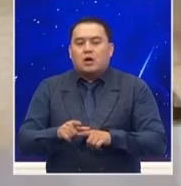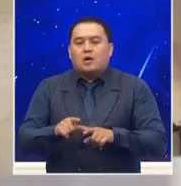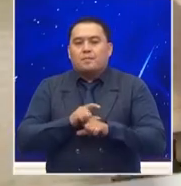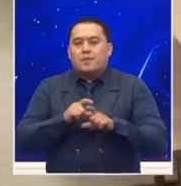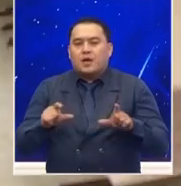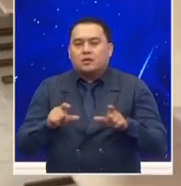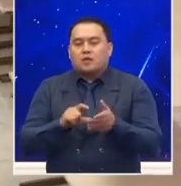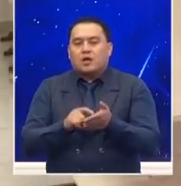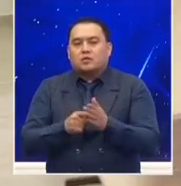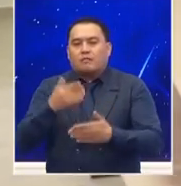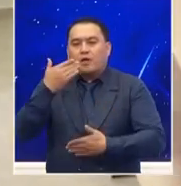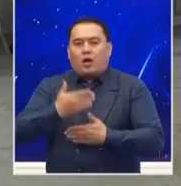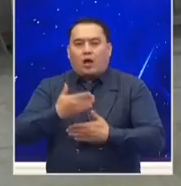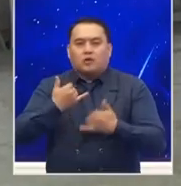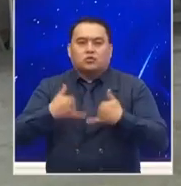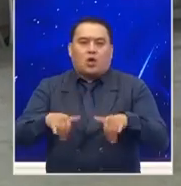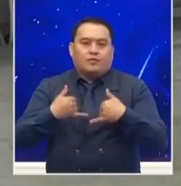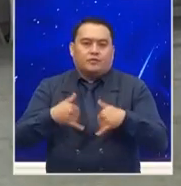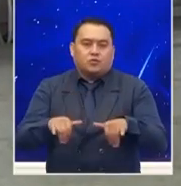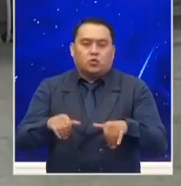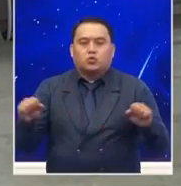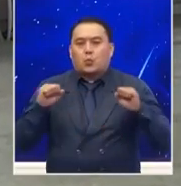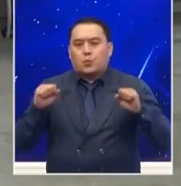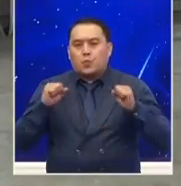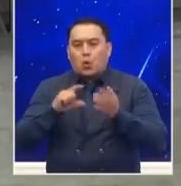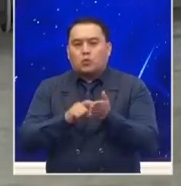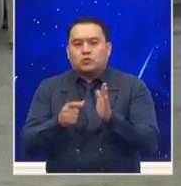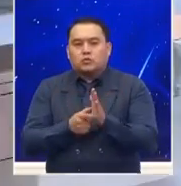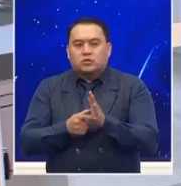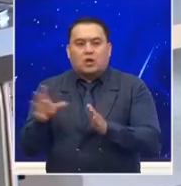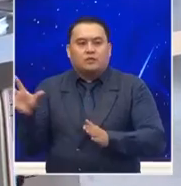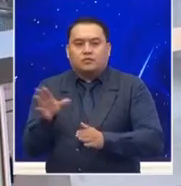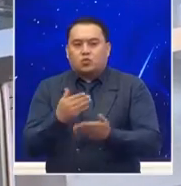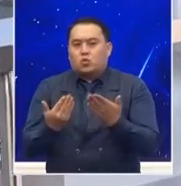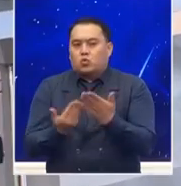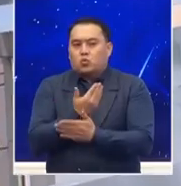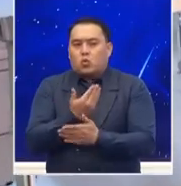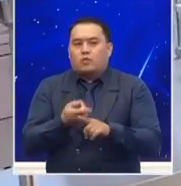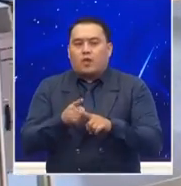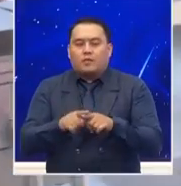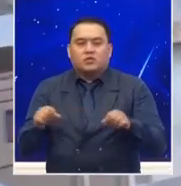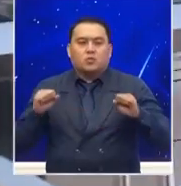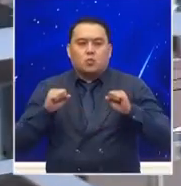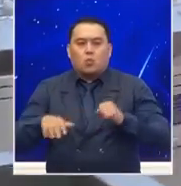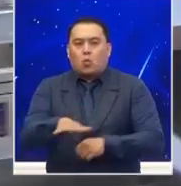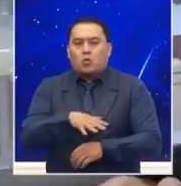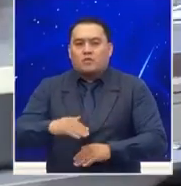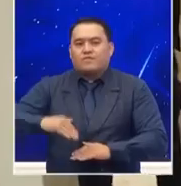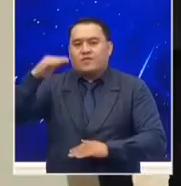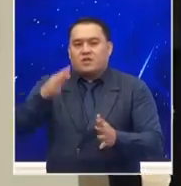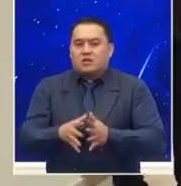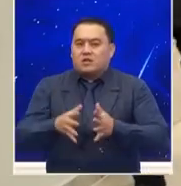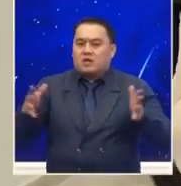акт зал, асхана, спорт зал тарлық ететін. Жаңа ғимарат тыныс кеңітті. Әсіресе спорт зал биік кең,